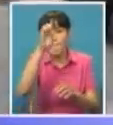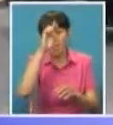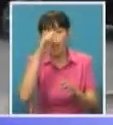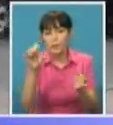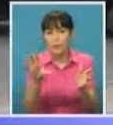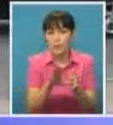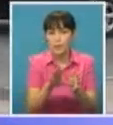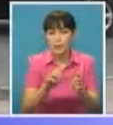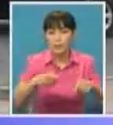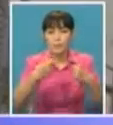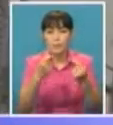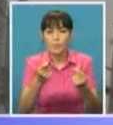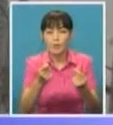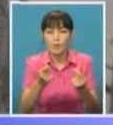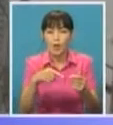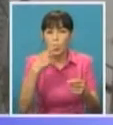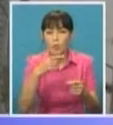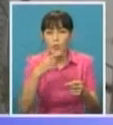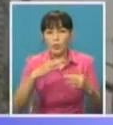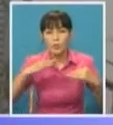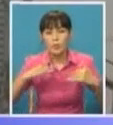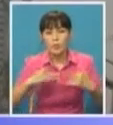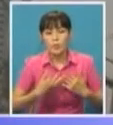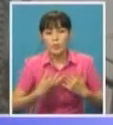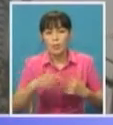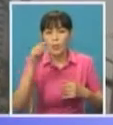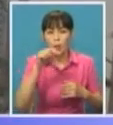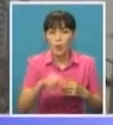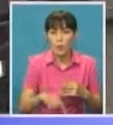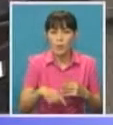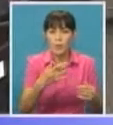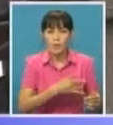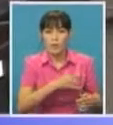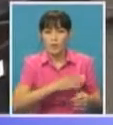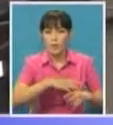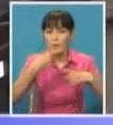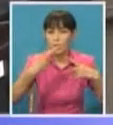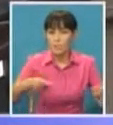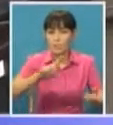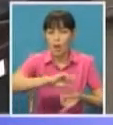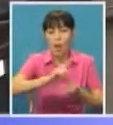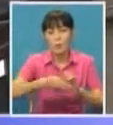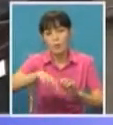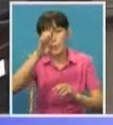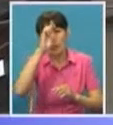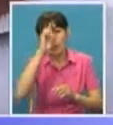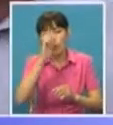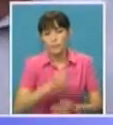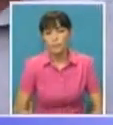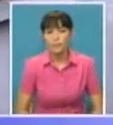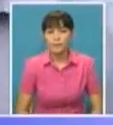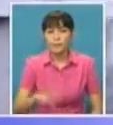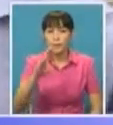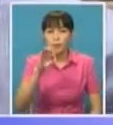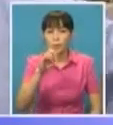жарықпен қамтылған. Ал аралдағының күйін кешкен көптің көксегені де сол жекенің меншігінен өкіметке өтсек дейді.